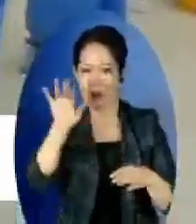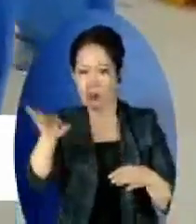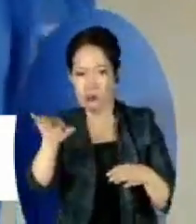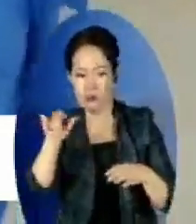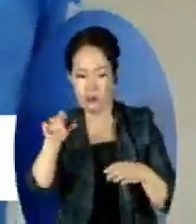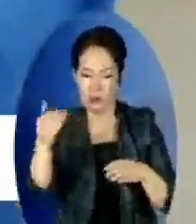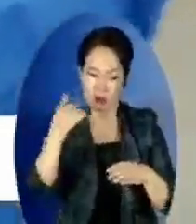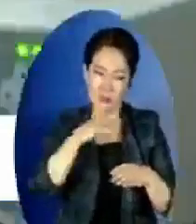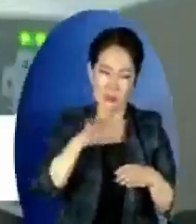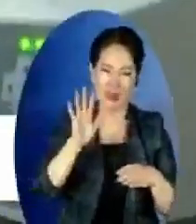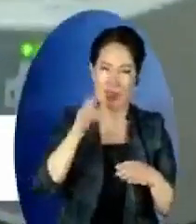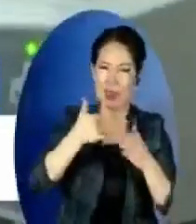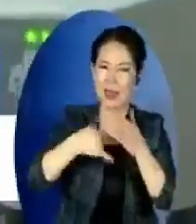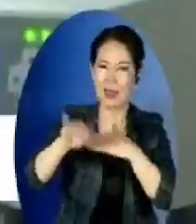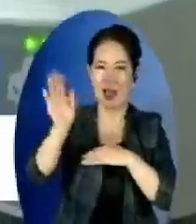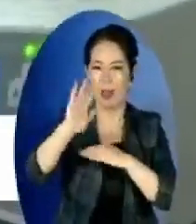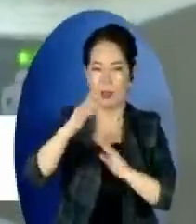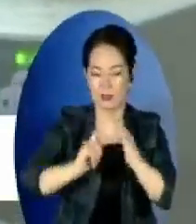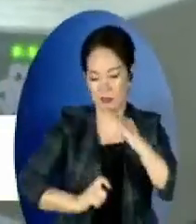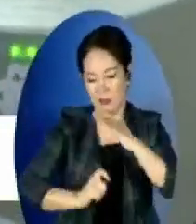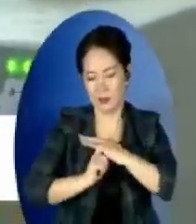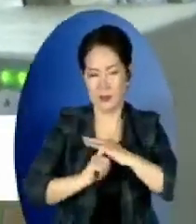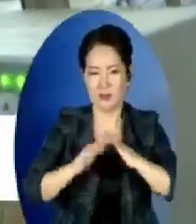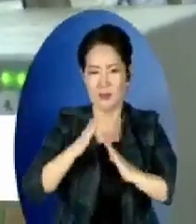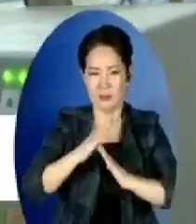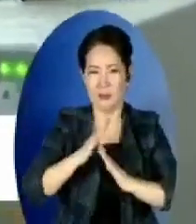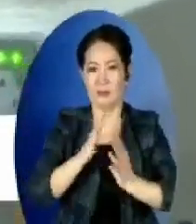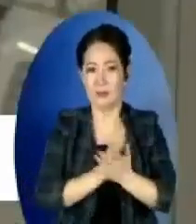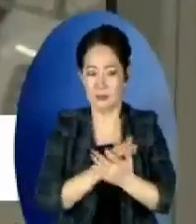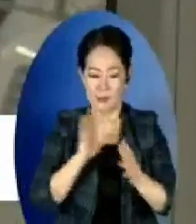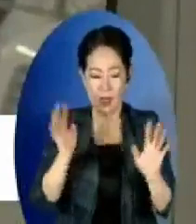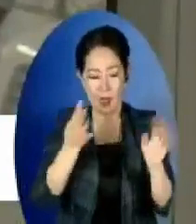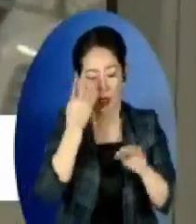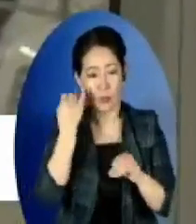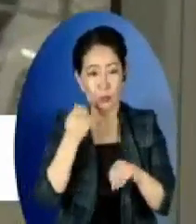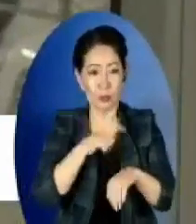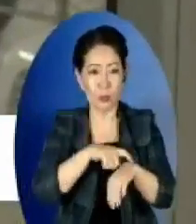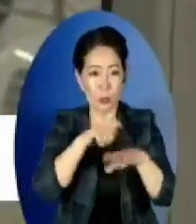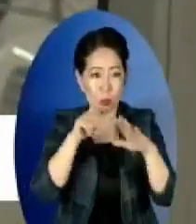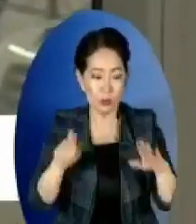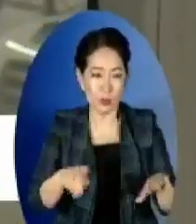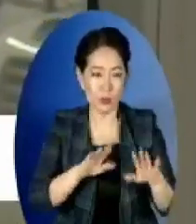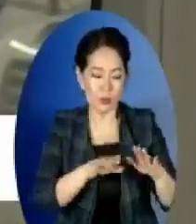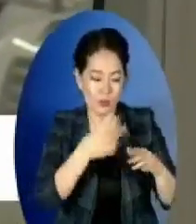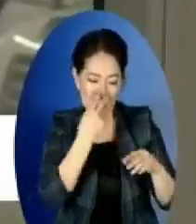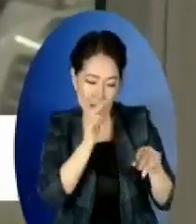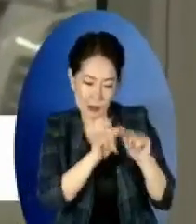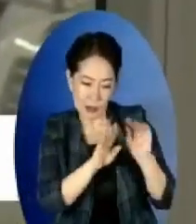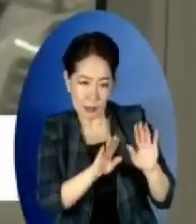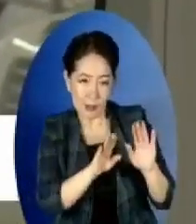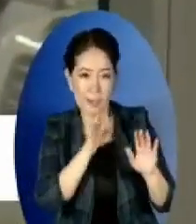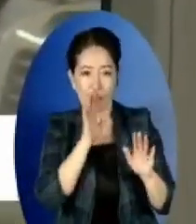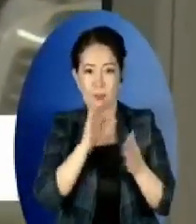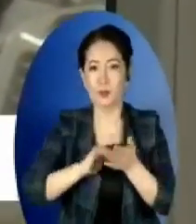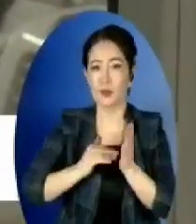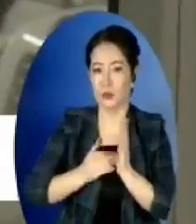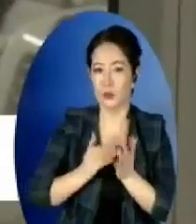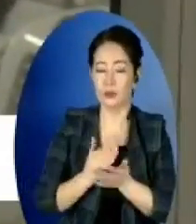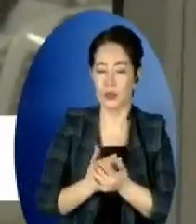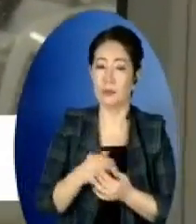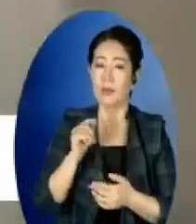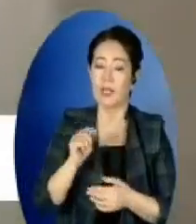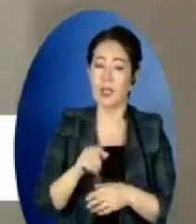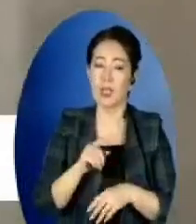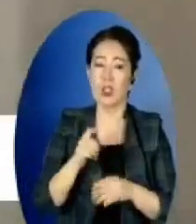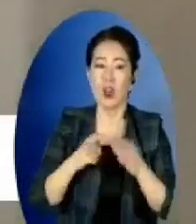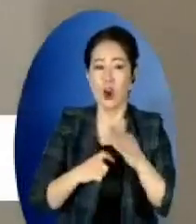тогтоож иргэдийг гадагш гарахыг хязгаарлаж байна. За, мөн 14 хоногийн турш оршин суугчдыг хяналтанд байлгахаар төлөвлөжээ. За, хэрвээ